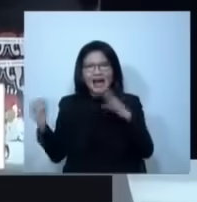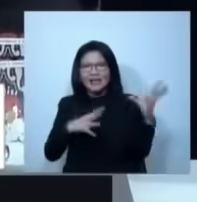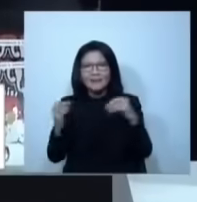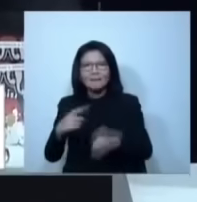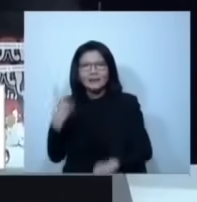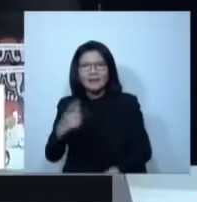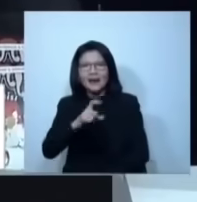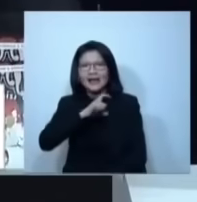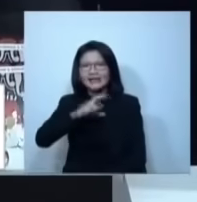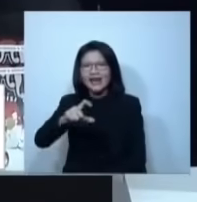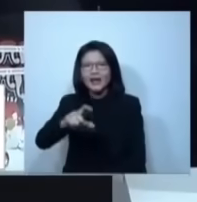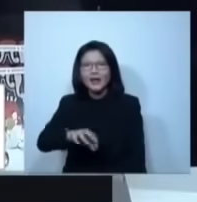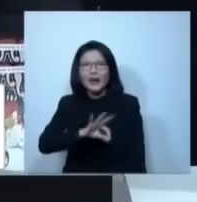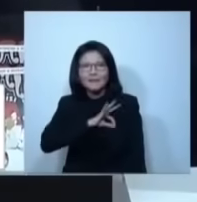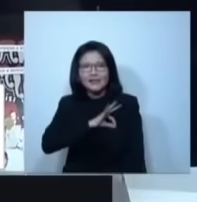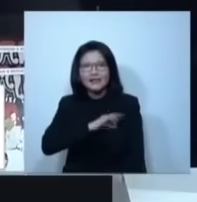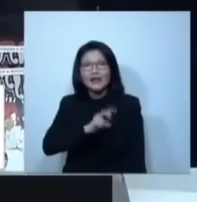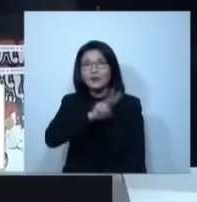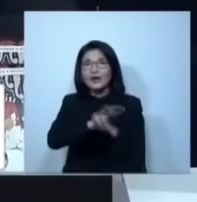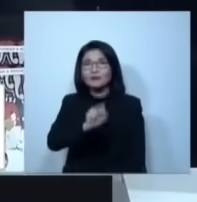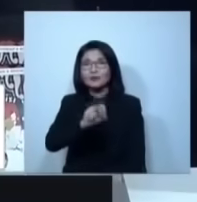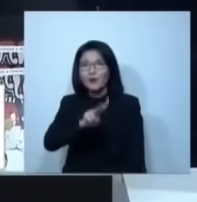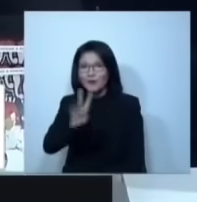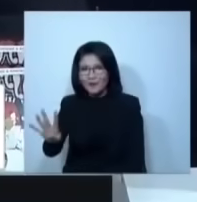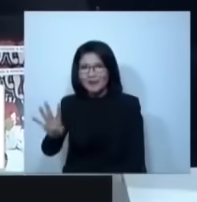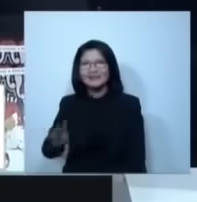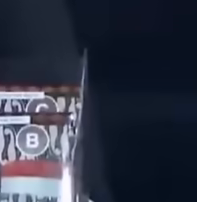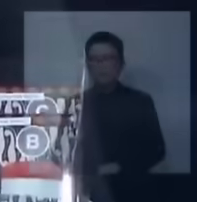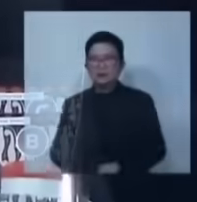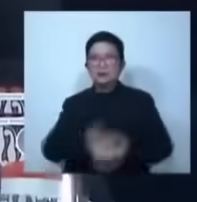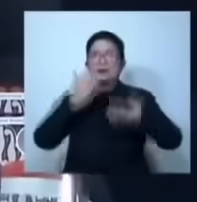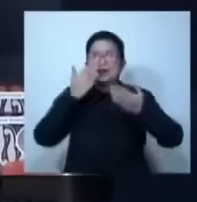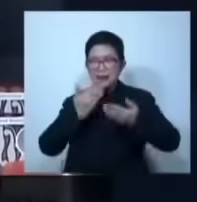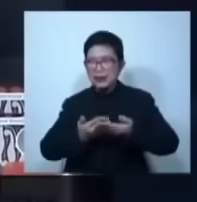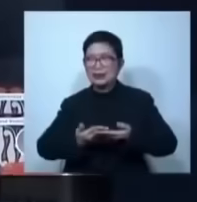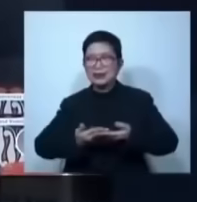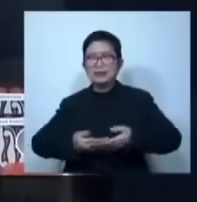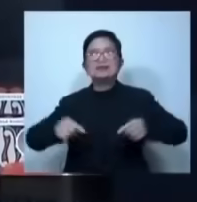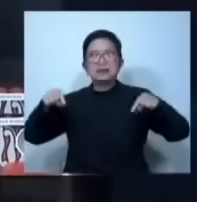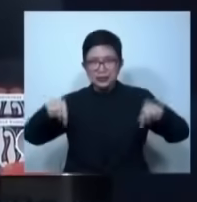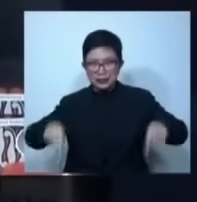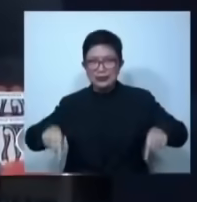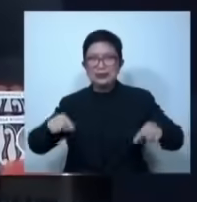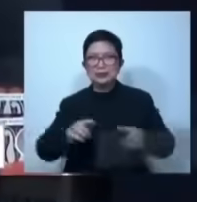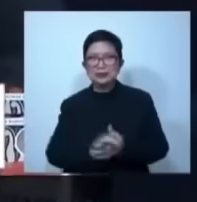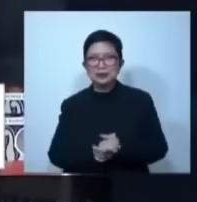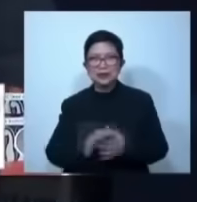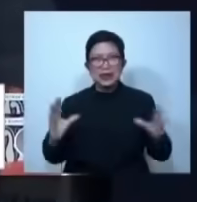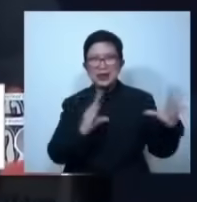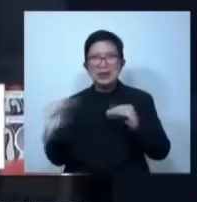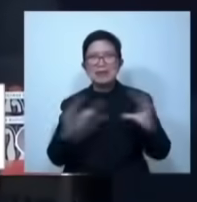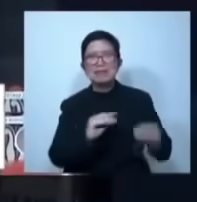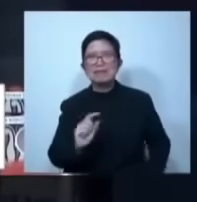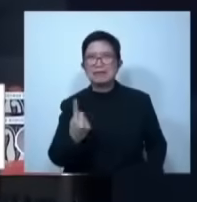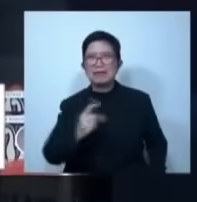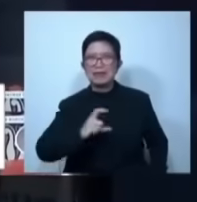pertama calon presiden 2024 Terima kasih ada masih bersama kami di debat pertama